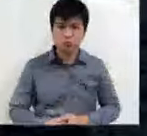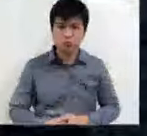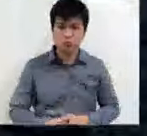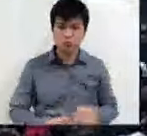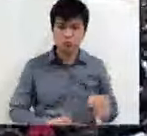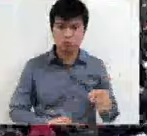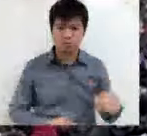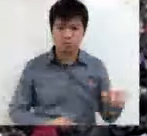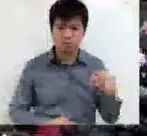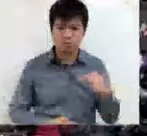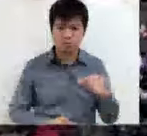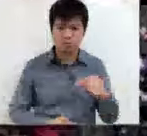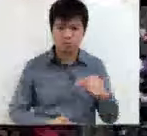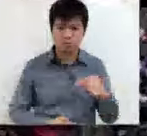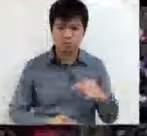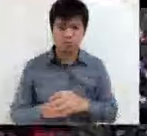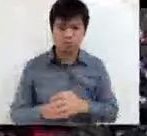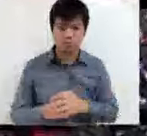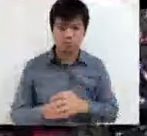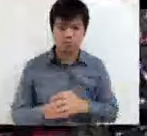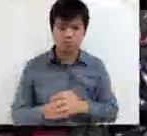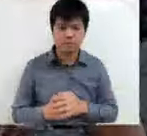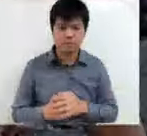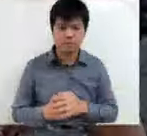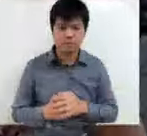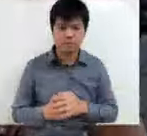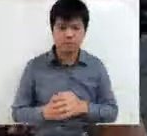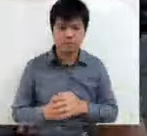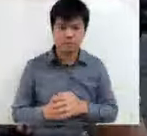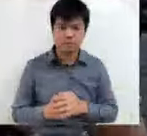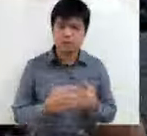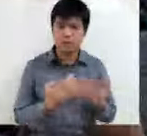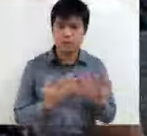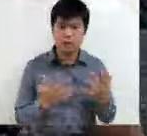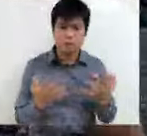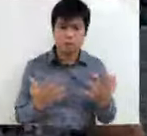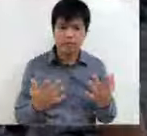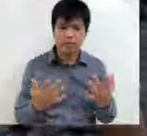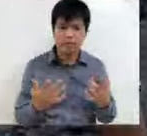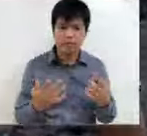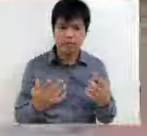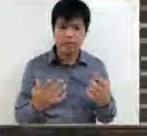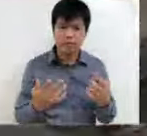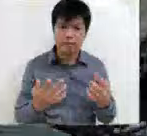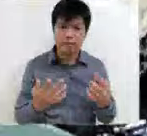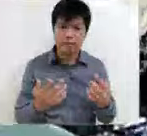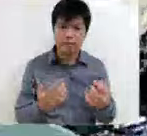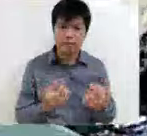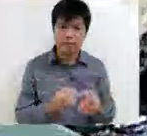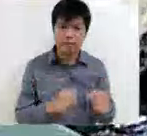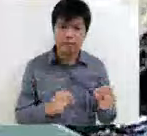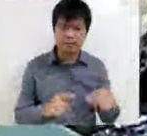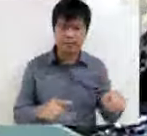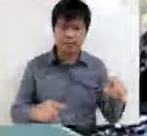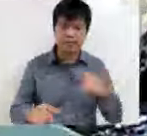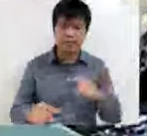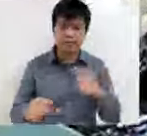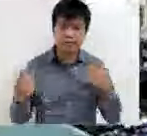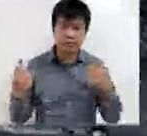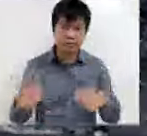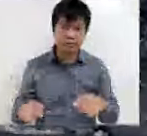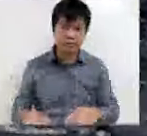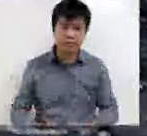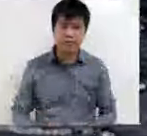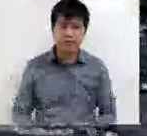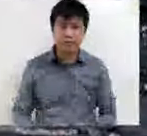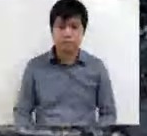bahay. Kaya wala akong nailipit na gamit ko. Wala naman nasaktan sa